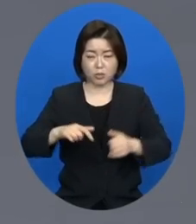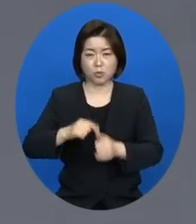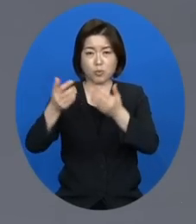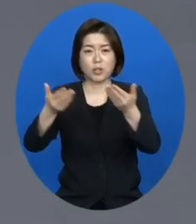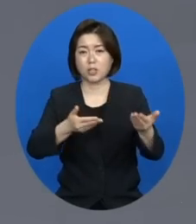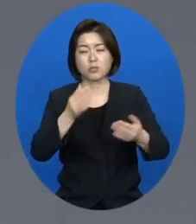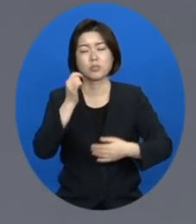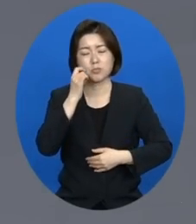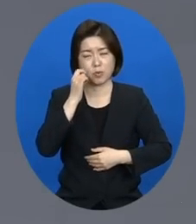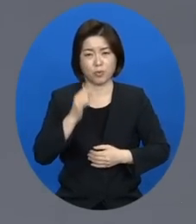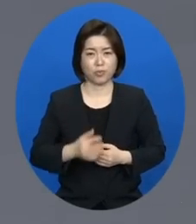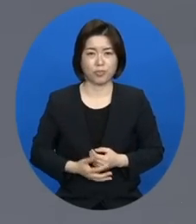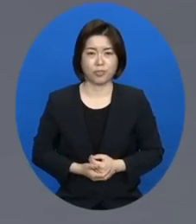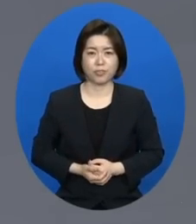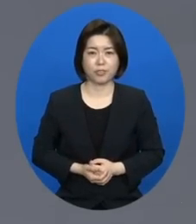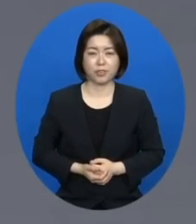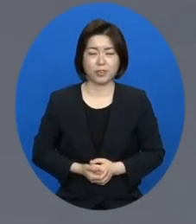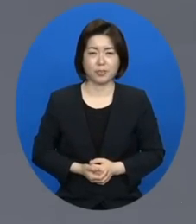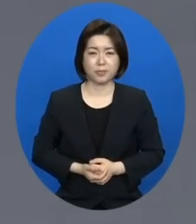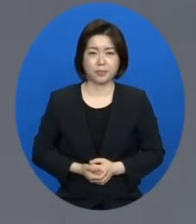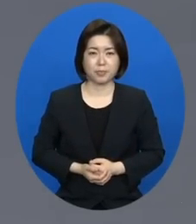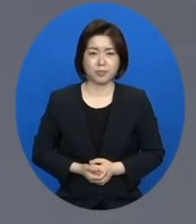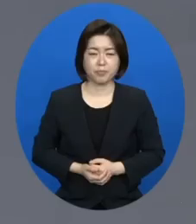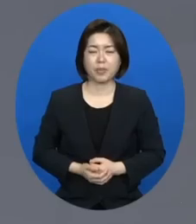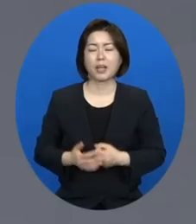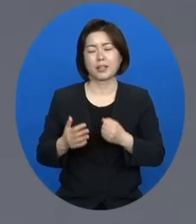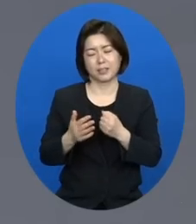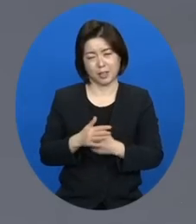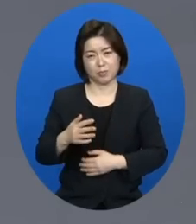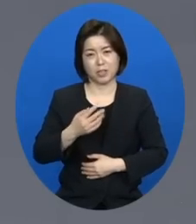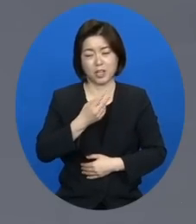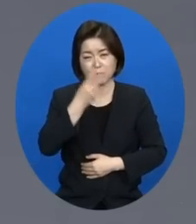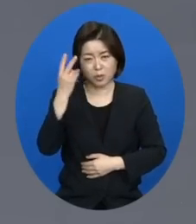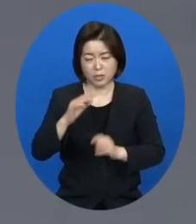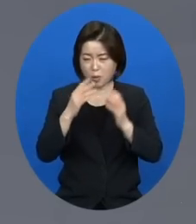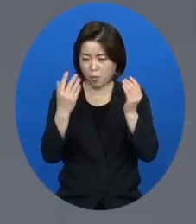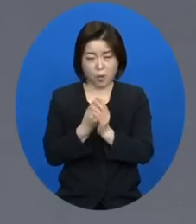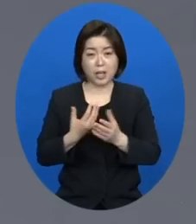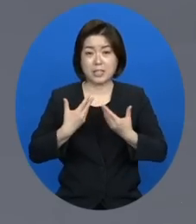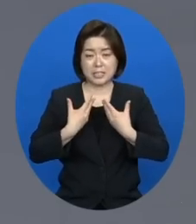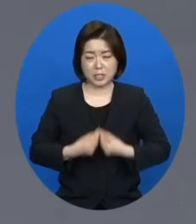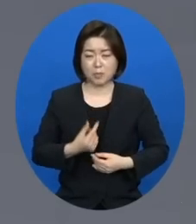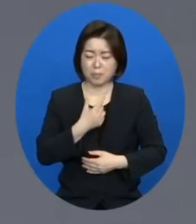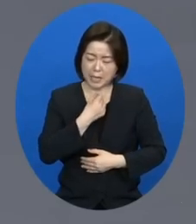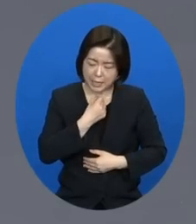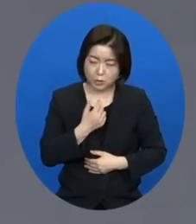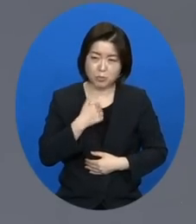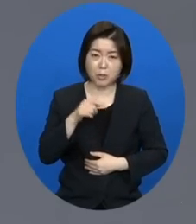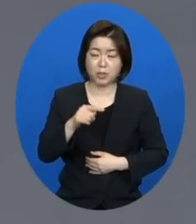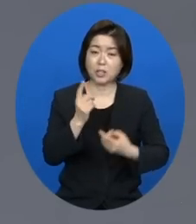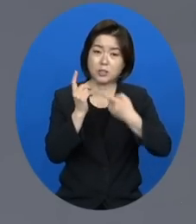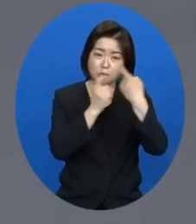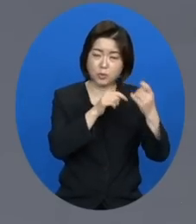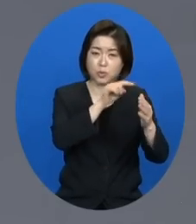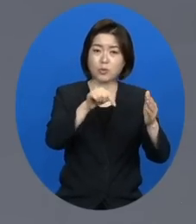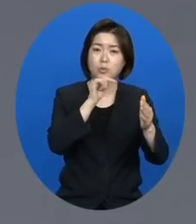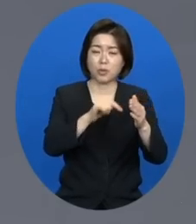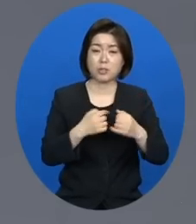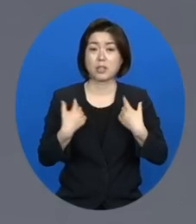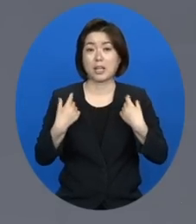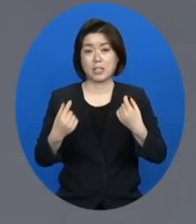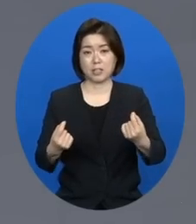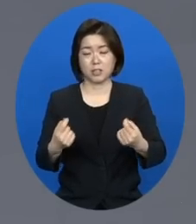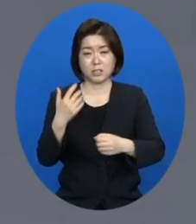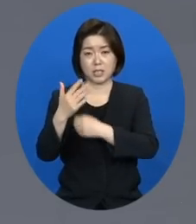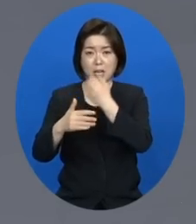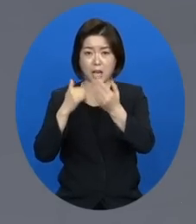못했을 것이기 때문에 그렇습니다. 그러니까 요셉이 완전히 절망하고 싶었던 그 유혹 그 속에서도 여전히